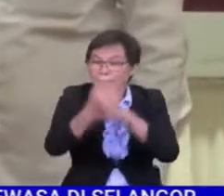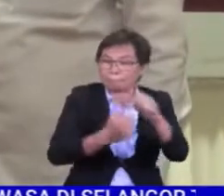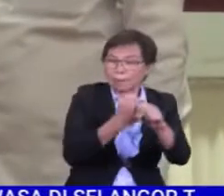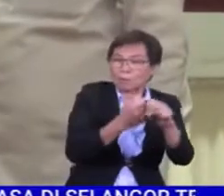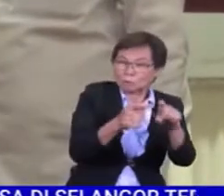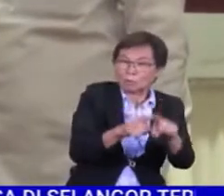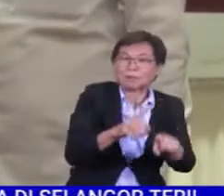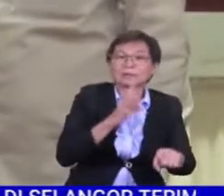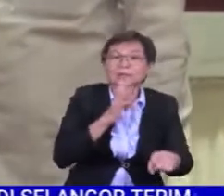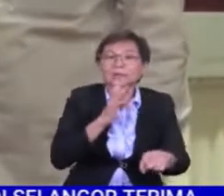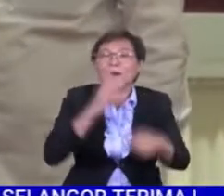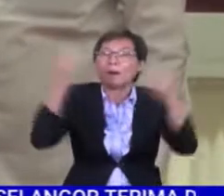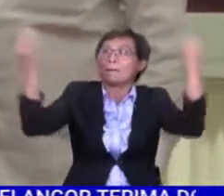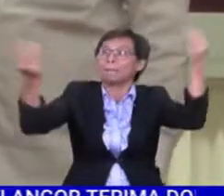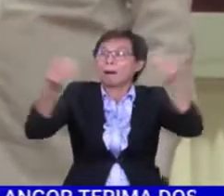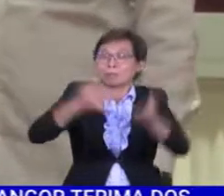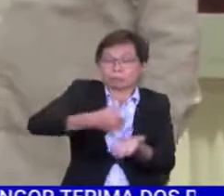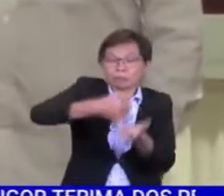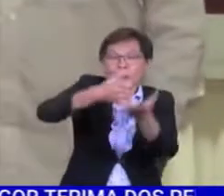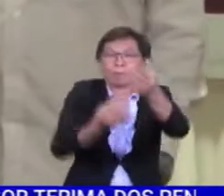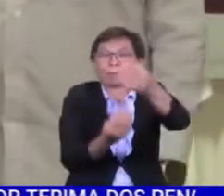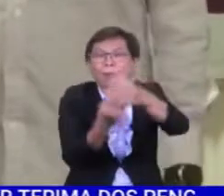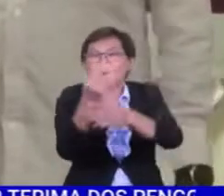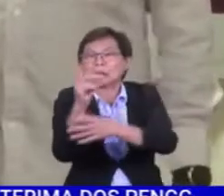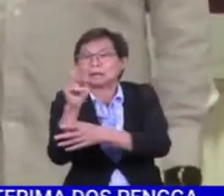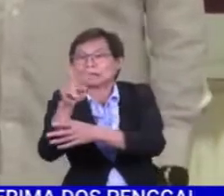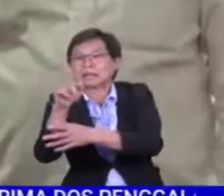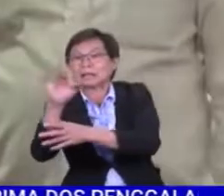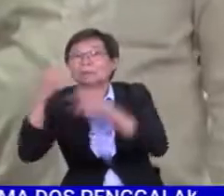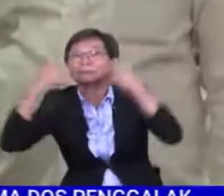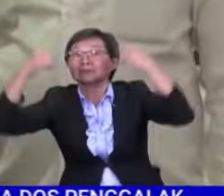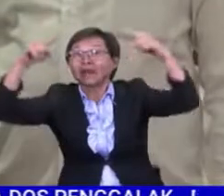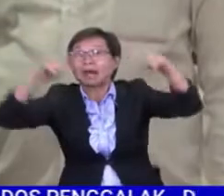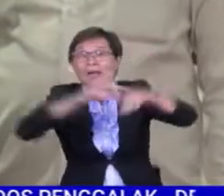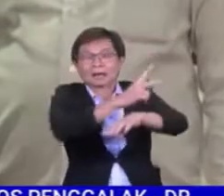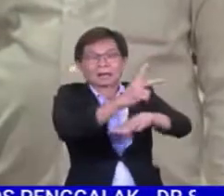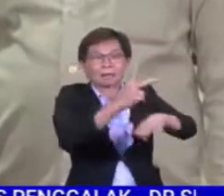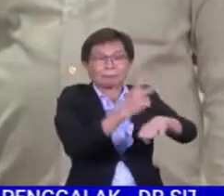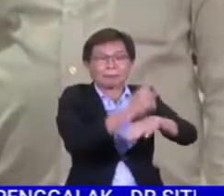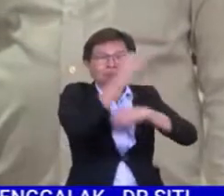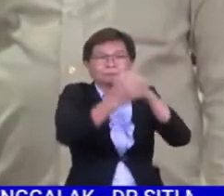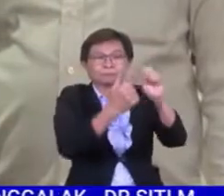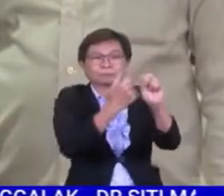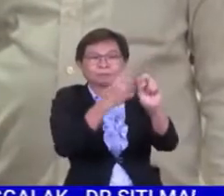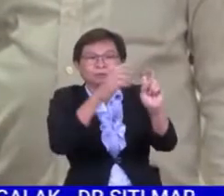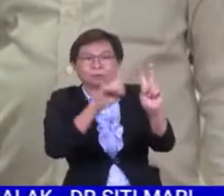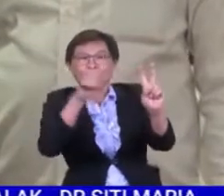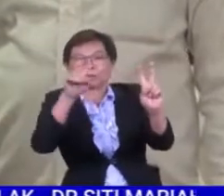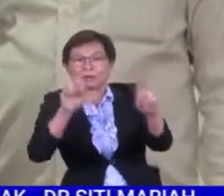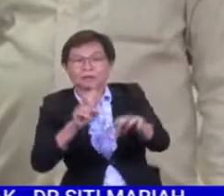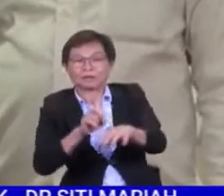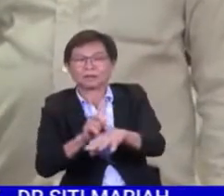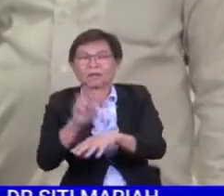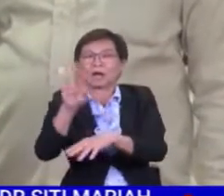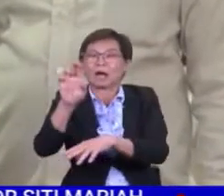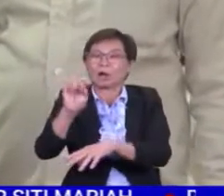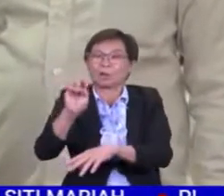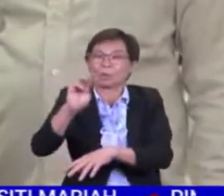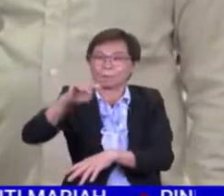berkata demikian selepas Majlis Anugerah Penanam Kenaf Jaya Kebangsaan tahun 2020 di Rompin.